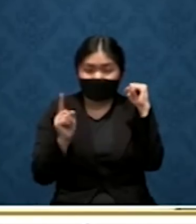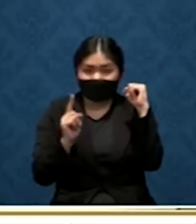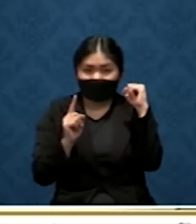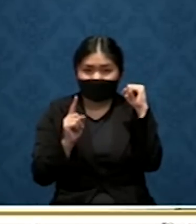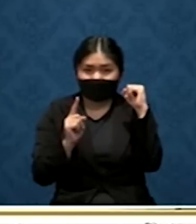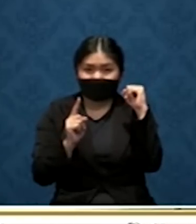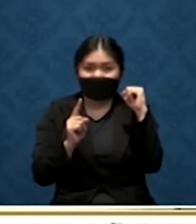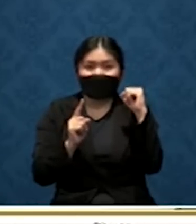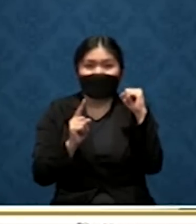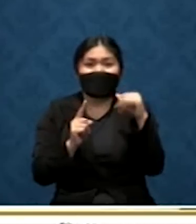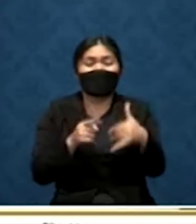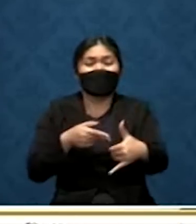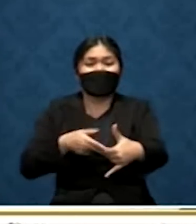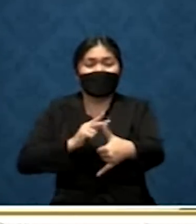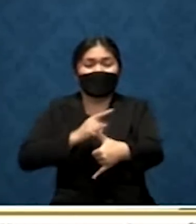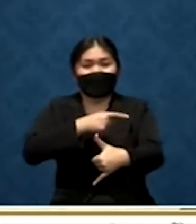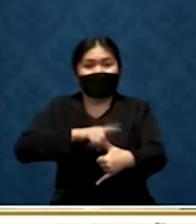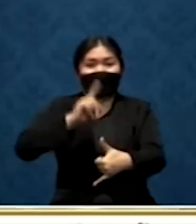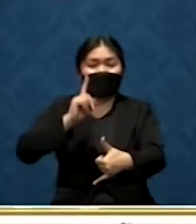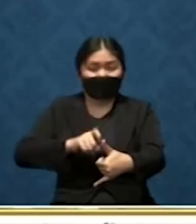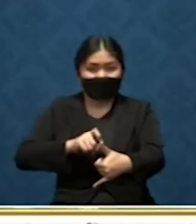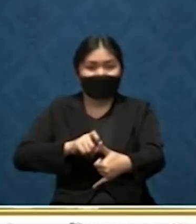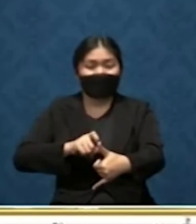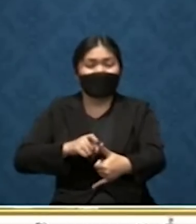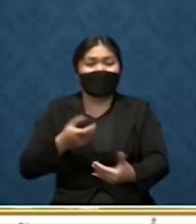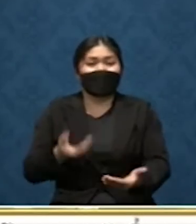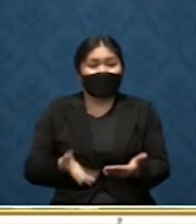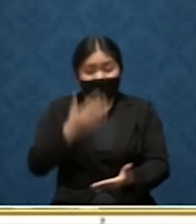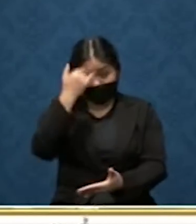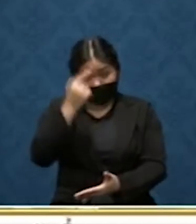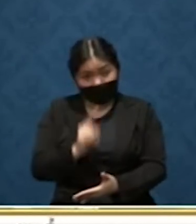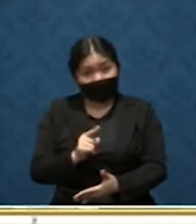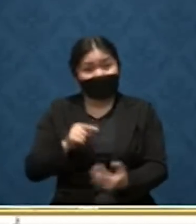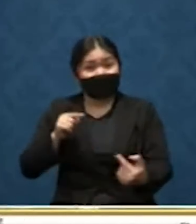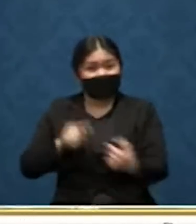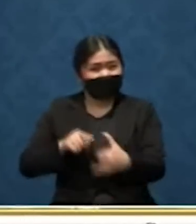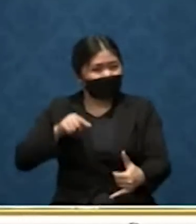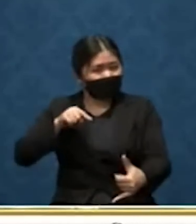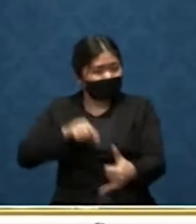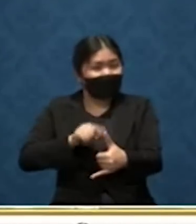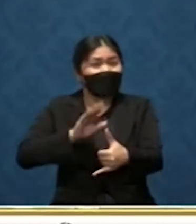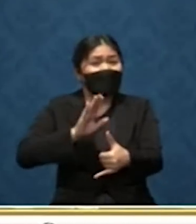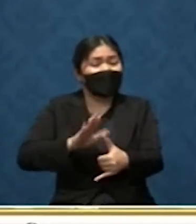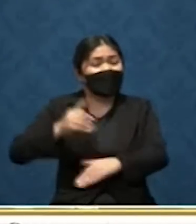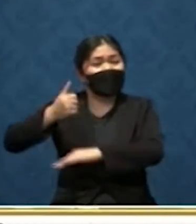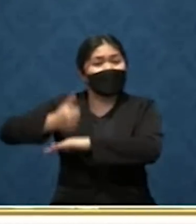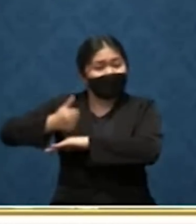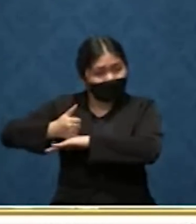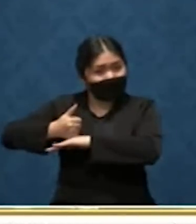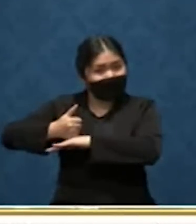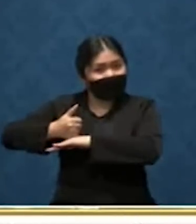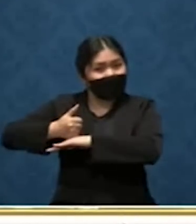เพราะทําตามคําสั่งของเจ้านายที่ลอยตัวไม่มายอมสวยด้วยกันางป่อป่า